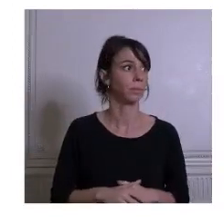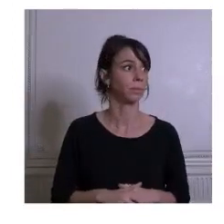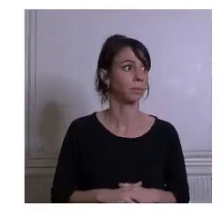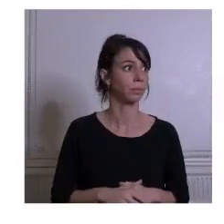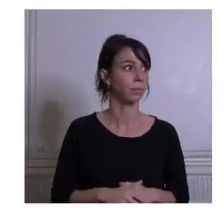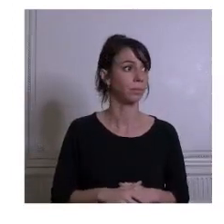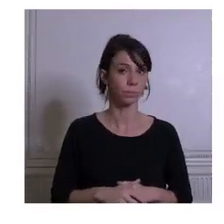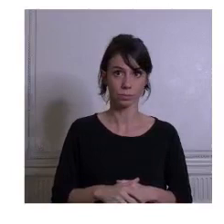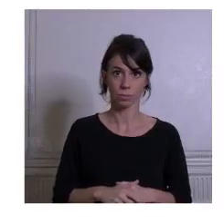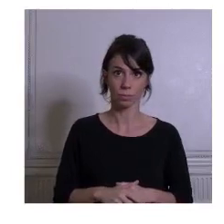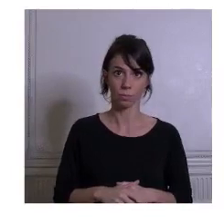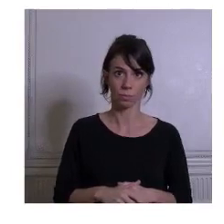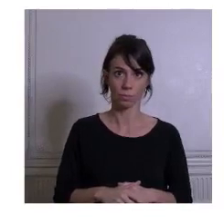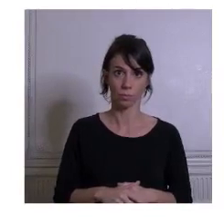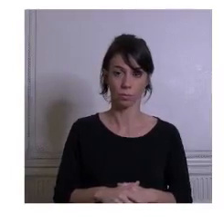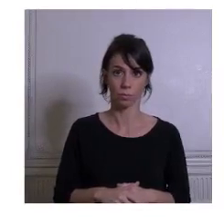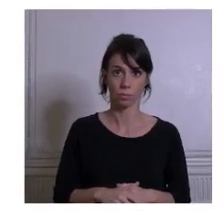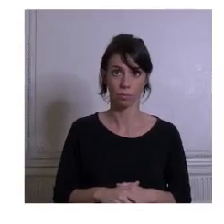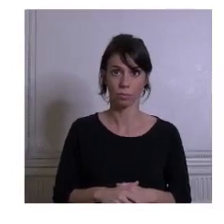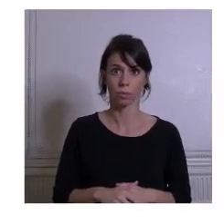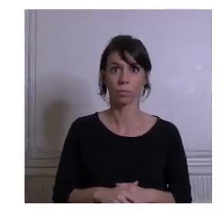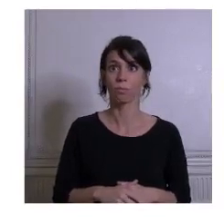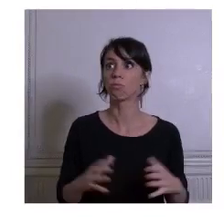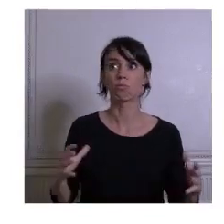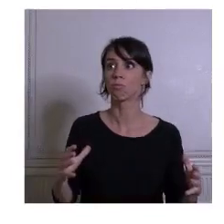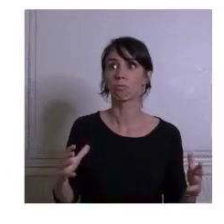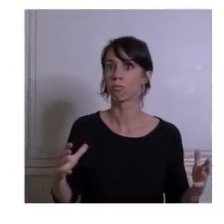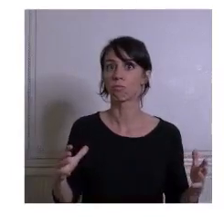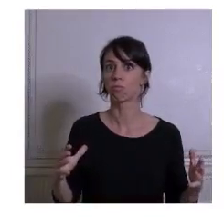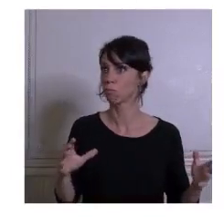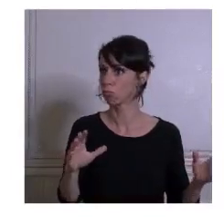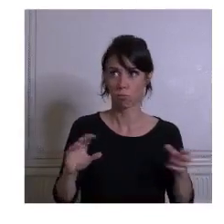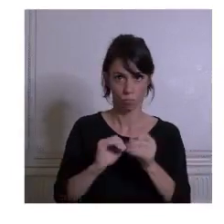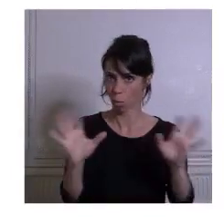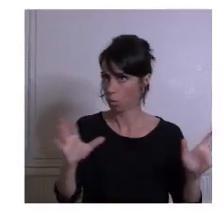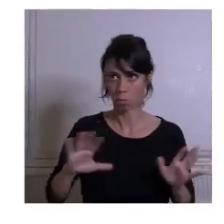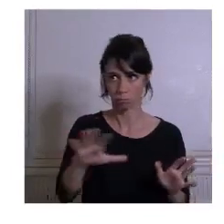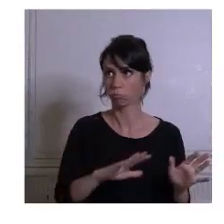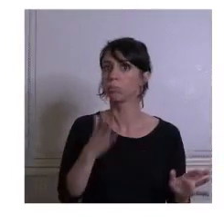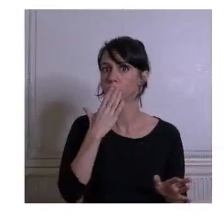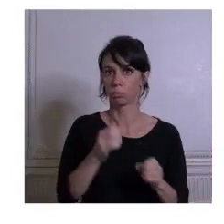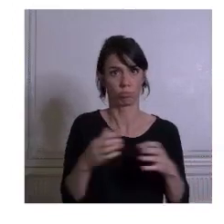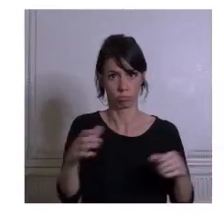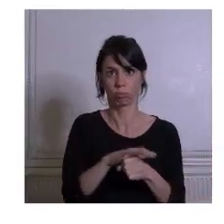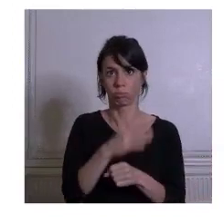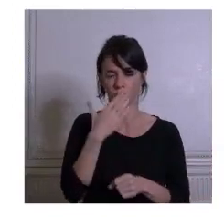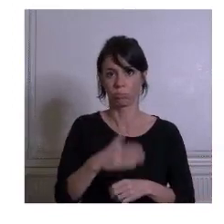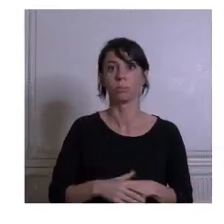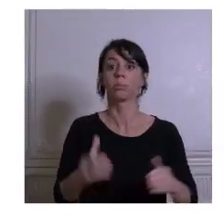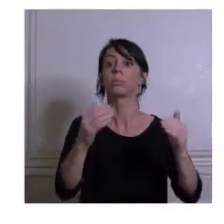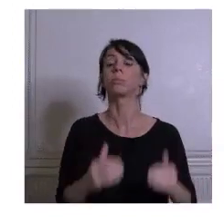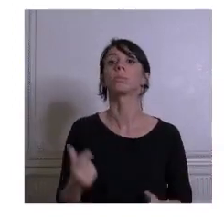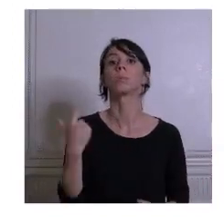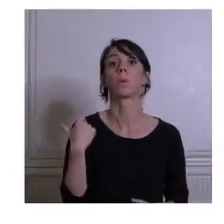de Madame. Alors, attendez. À la suite du dossier, Madame Rami a contacté le 1 pour demander la possibilité. Donc,